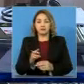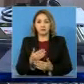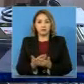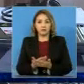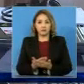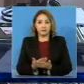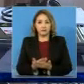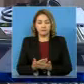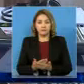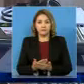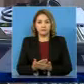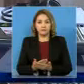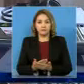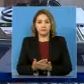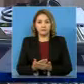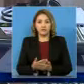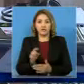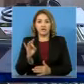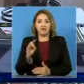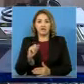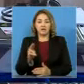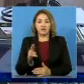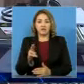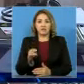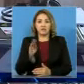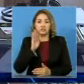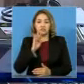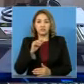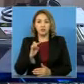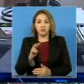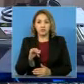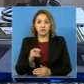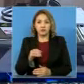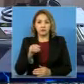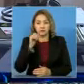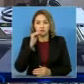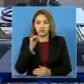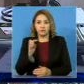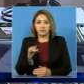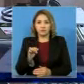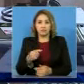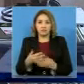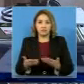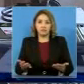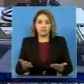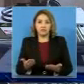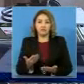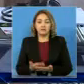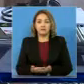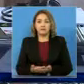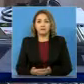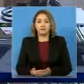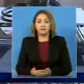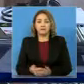это рак женских органов, мужских, там, простаты и так далее. И